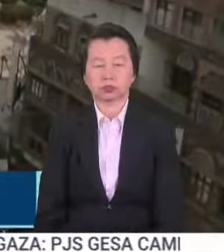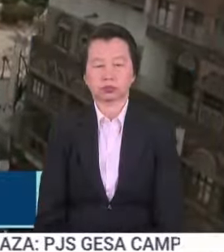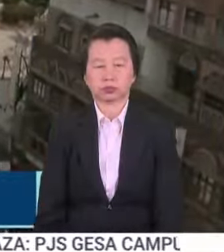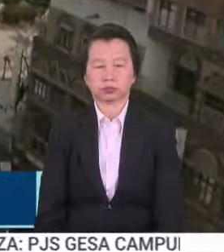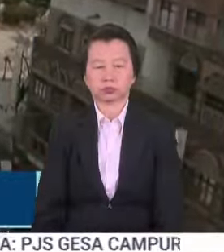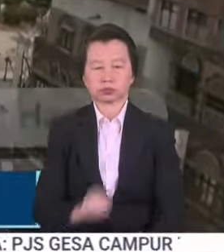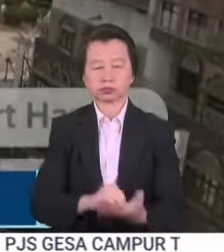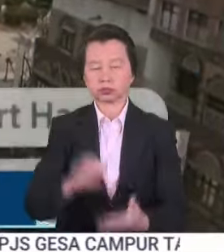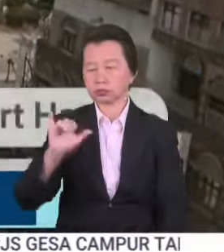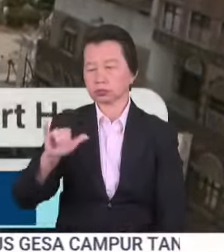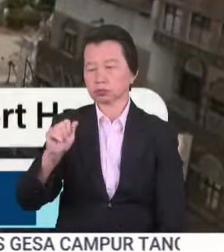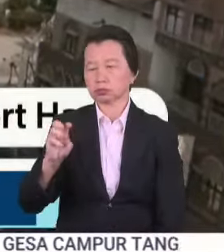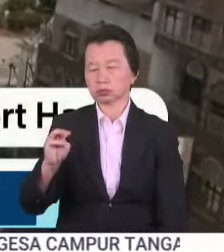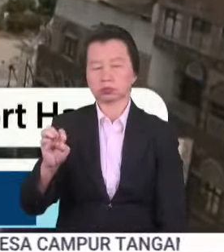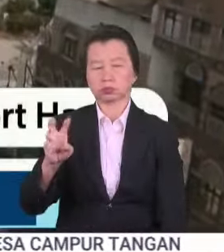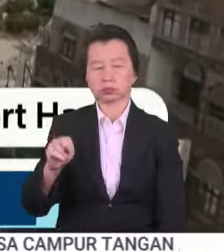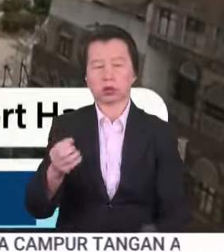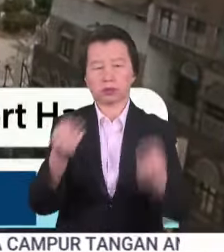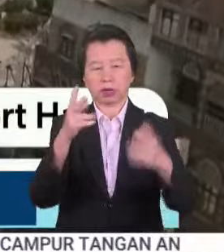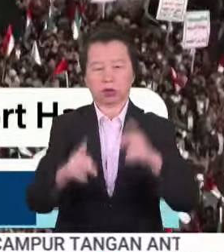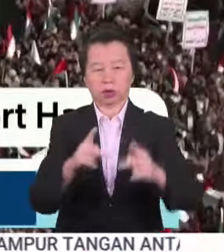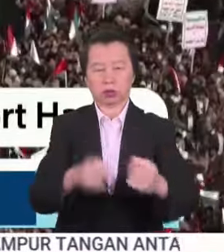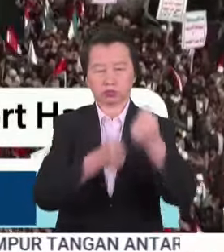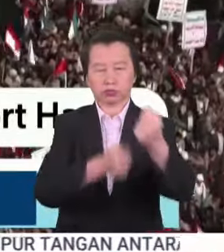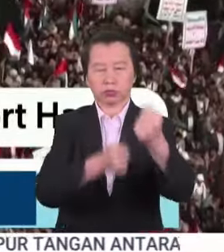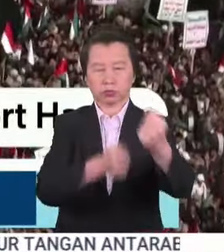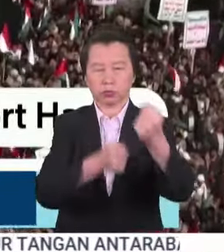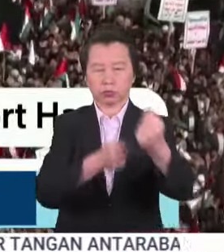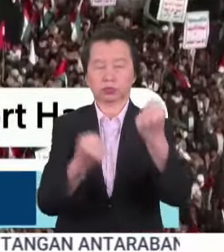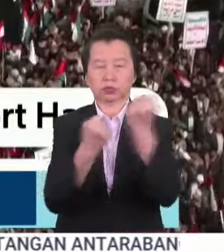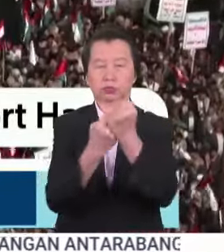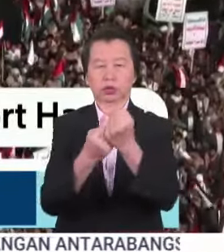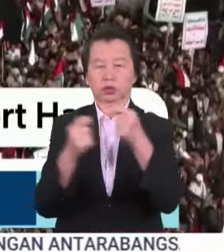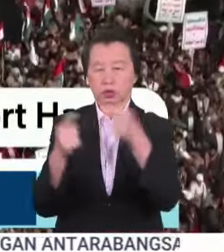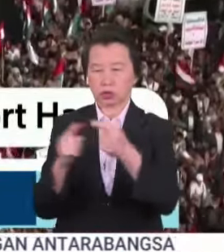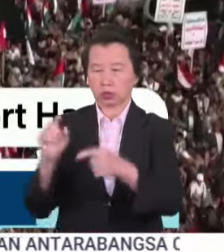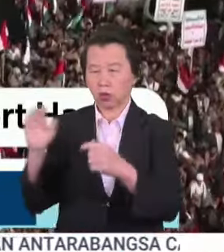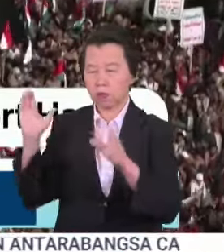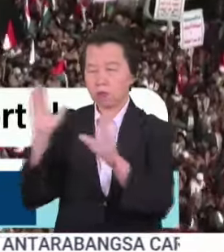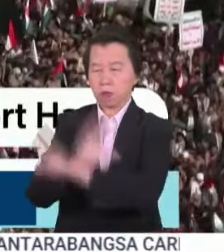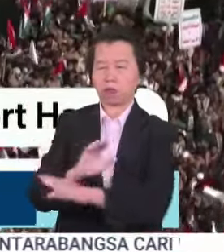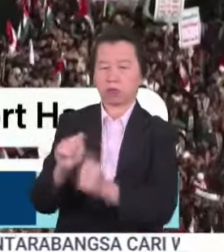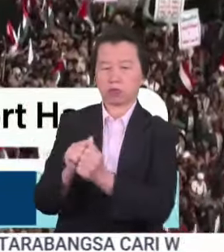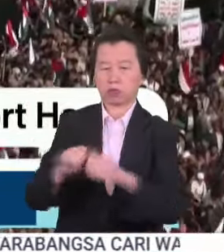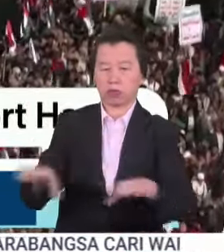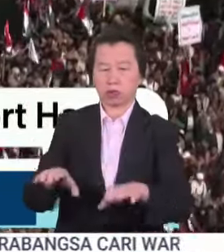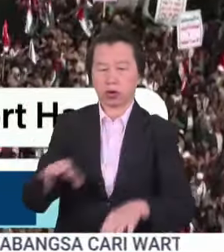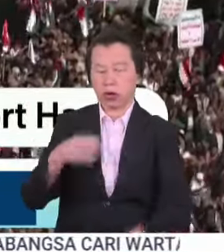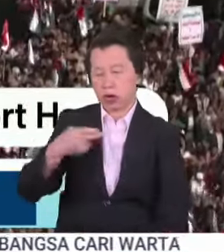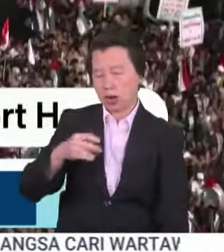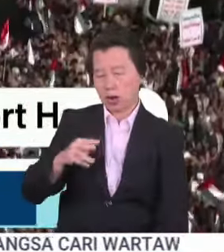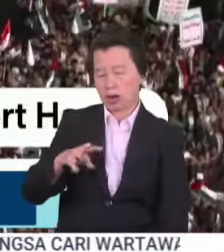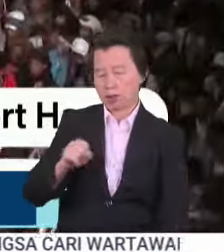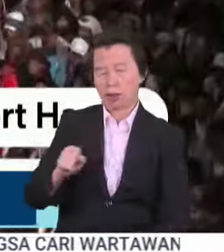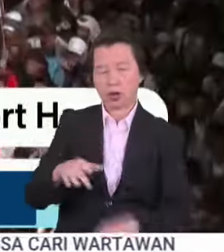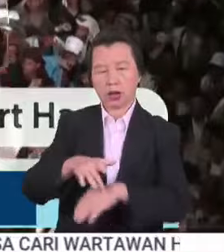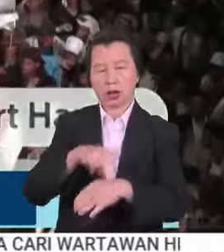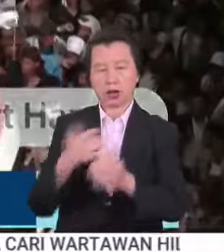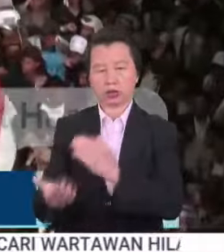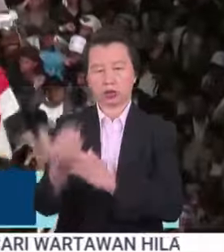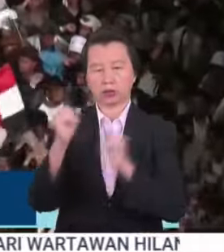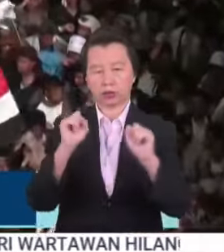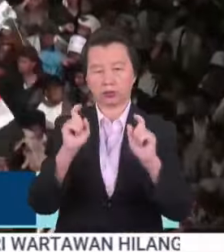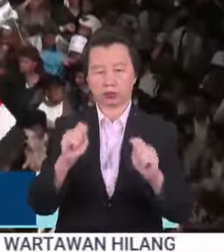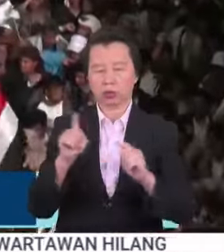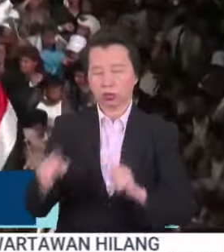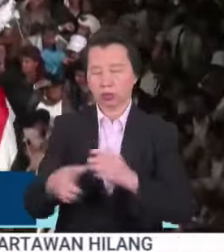Sementara itu, di Yaman, ribuan penduduk berarak memberi sokongan kepada serangan balas yang dibuat kumpulan pejuang Hamas pada awal Sabtu.